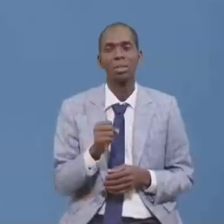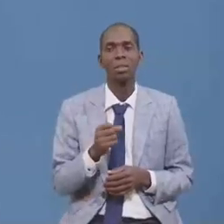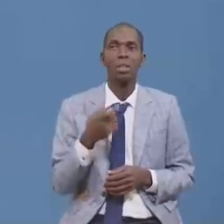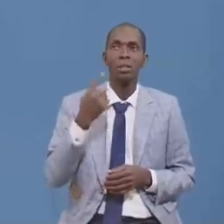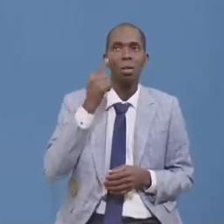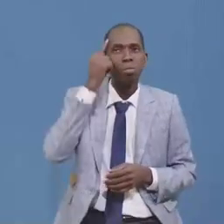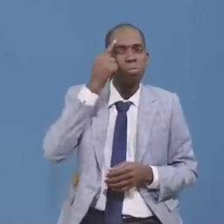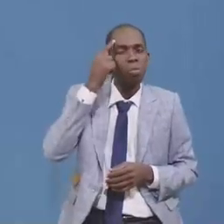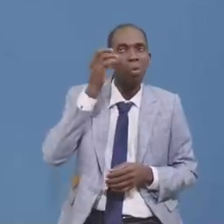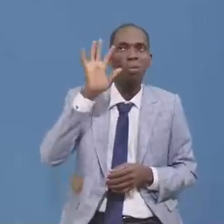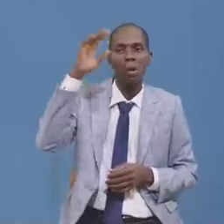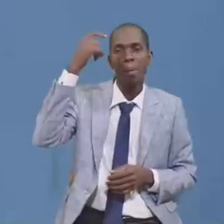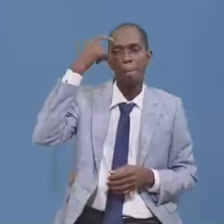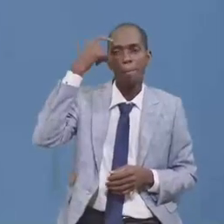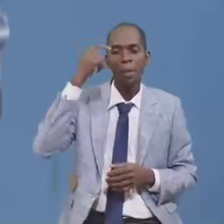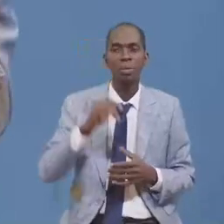son cœur.